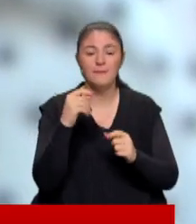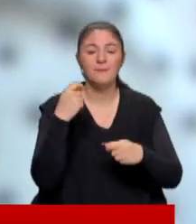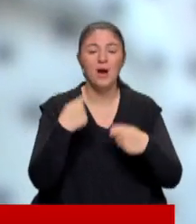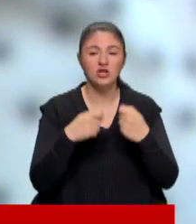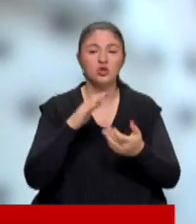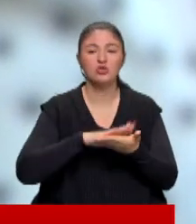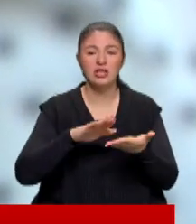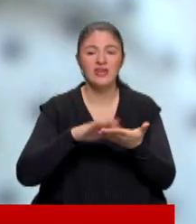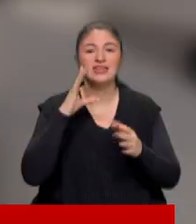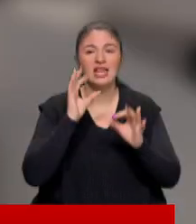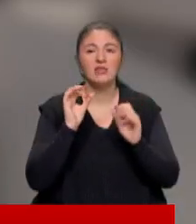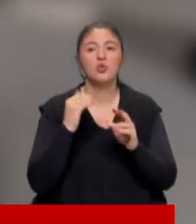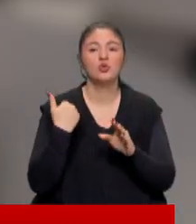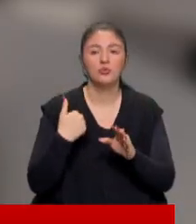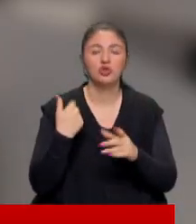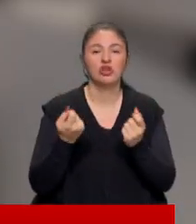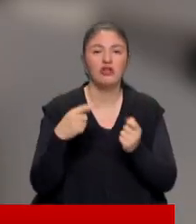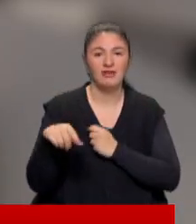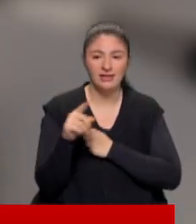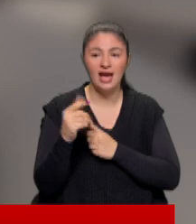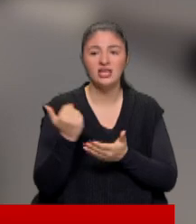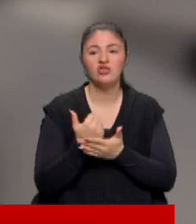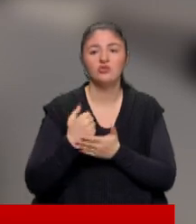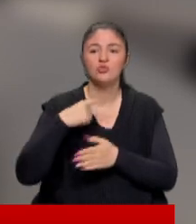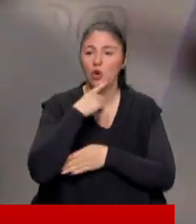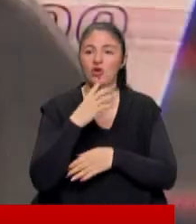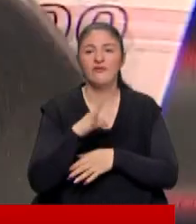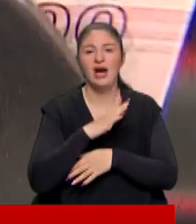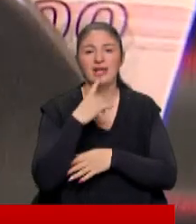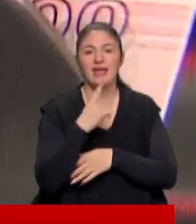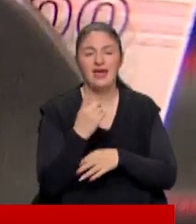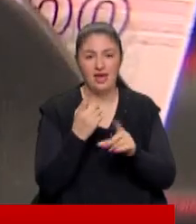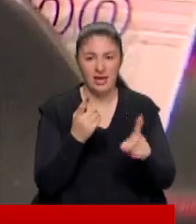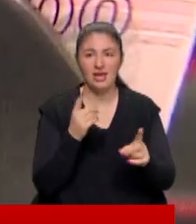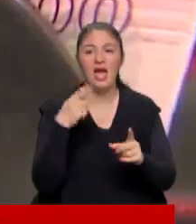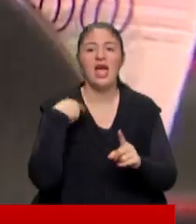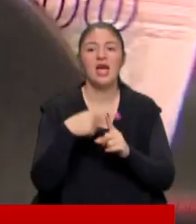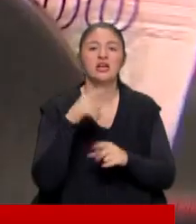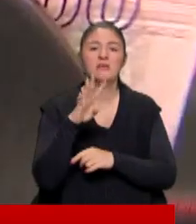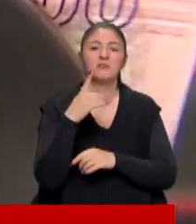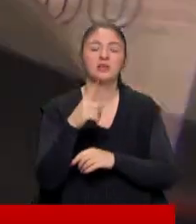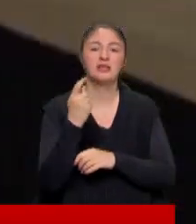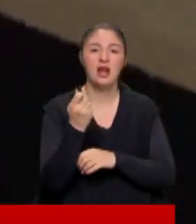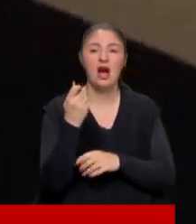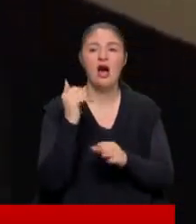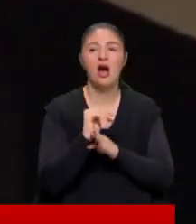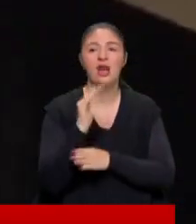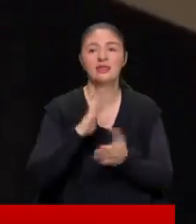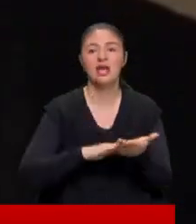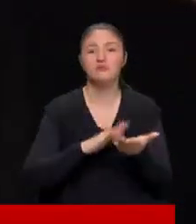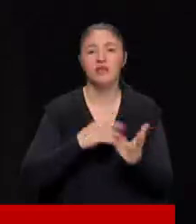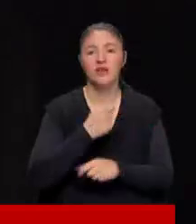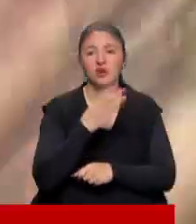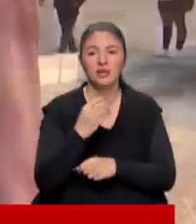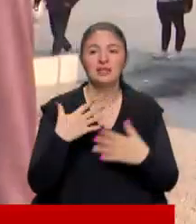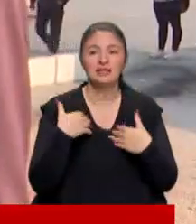Bankacılık Düzenleme ve Denetleme Kurumu çalışanlarına geçim zorluğu çektikleri gerekçesiyle ek 45 bin lira hayat tazminatı verilecek